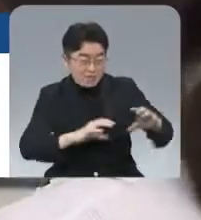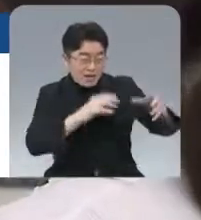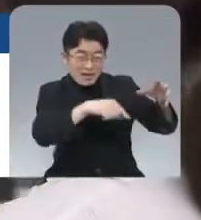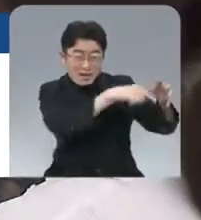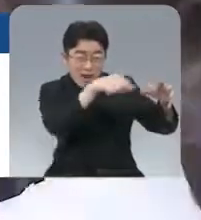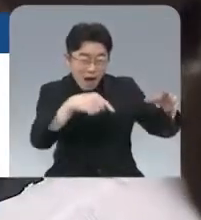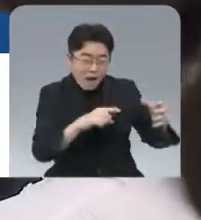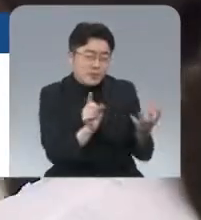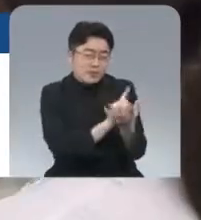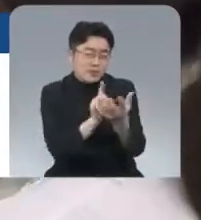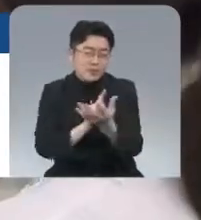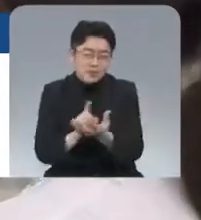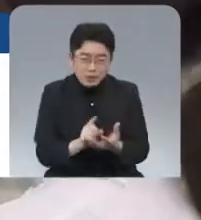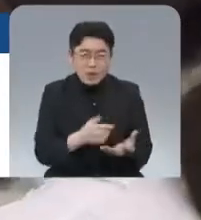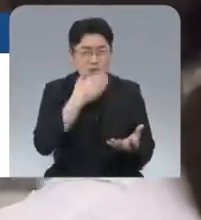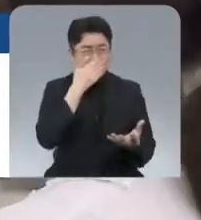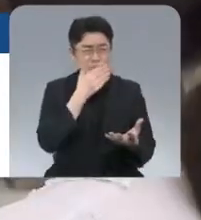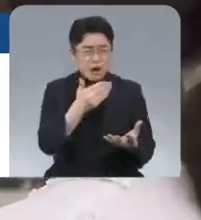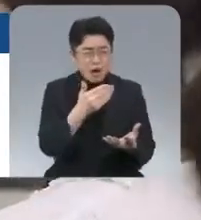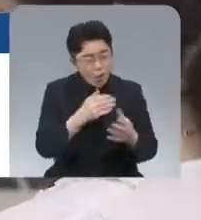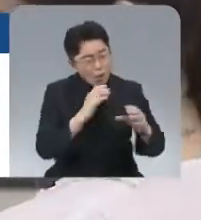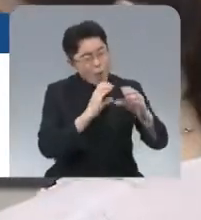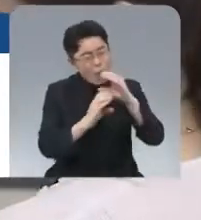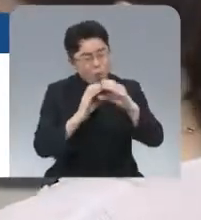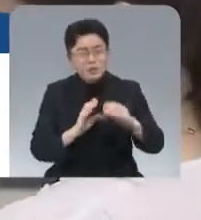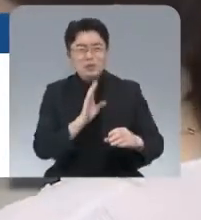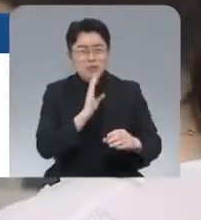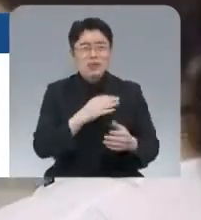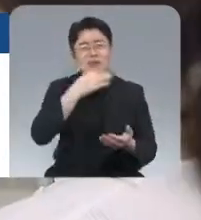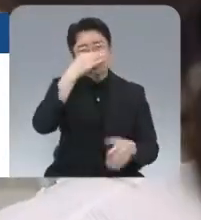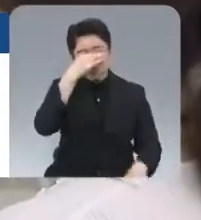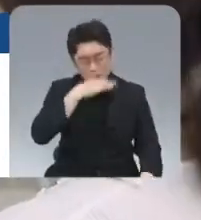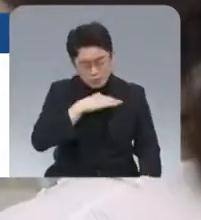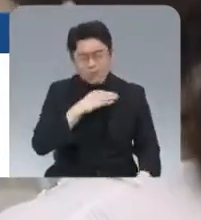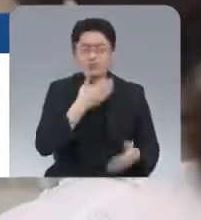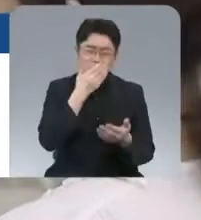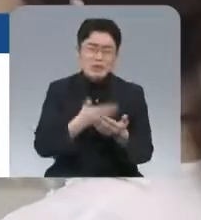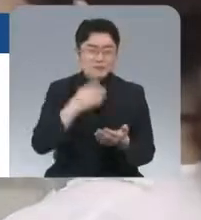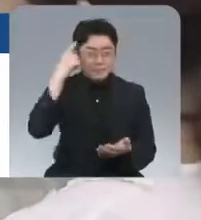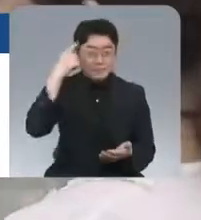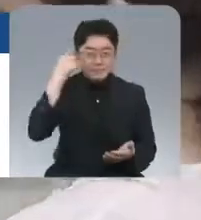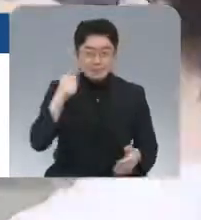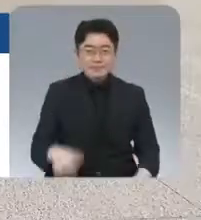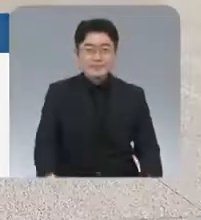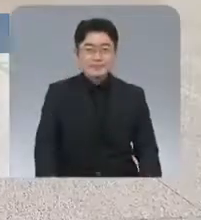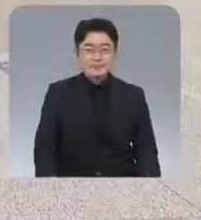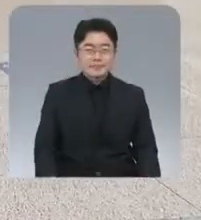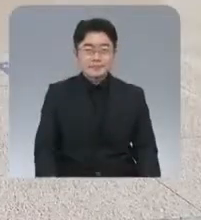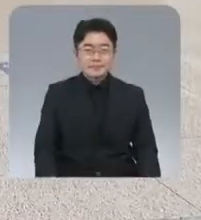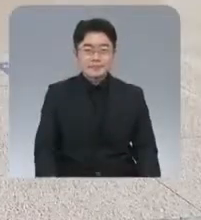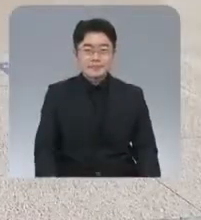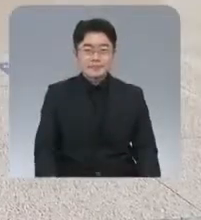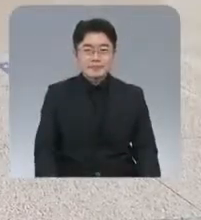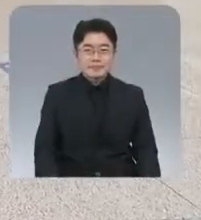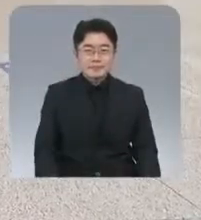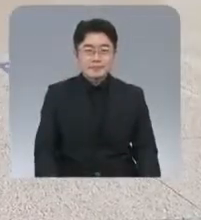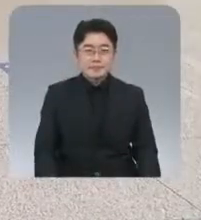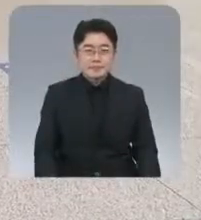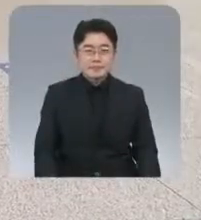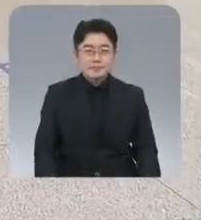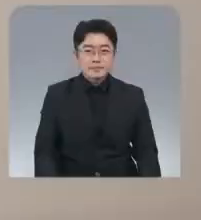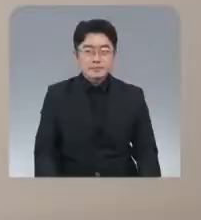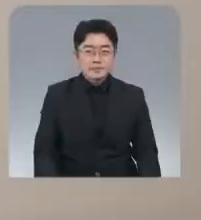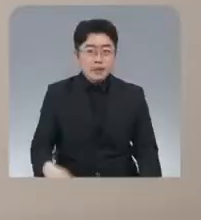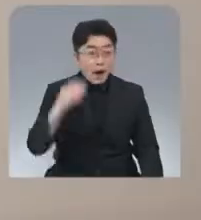контентов и и узнаваемости в мире он обещал сделать все возможное чтобы продвигать корейский контент